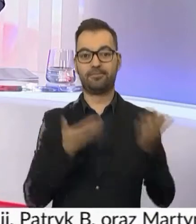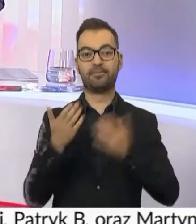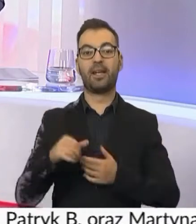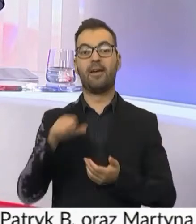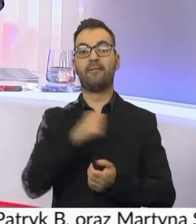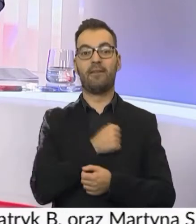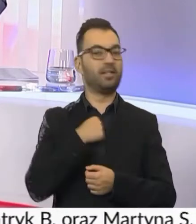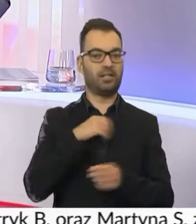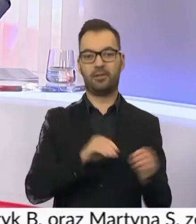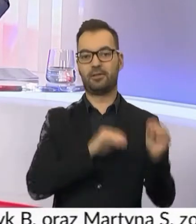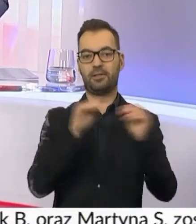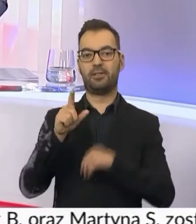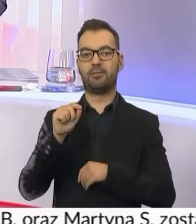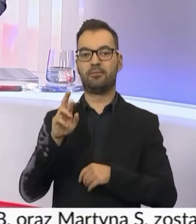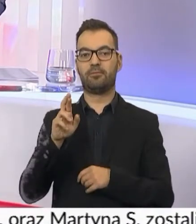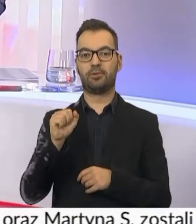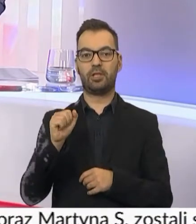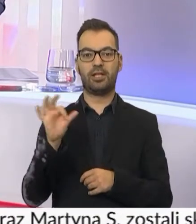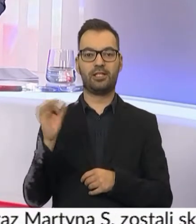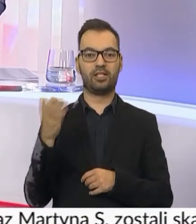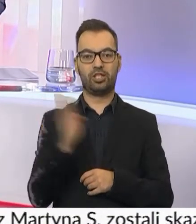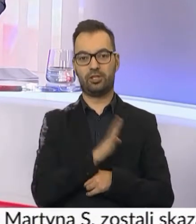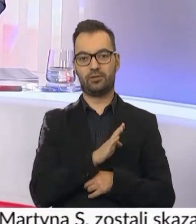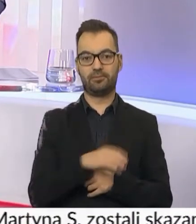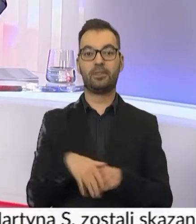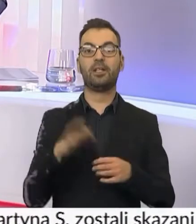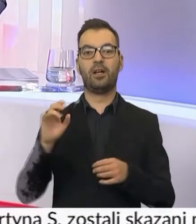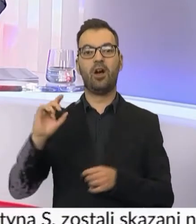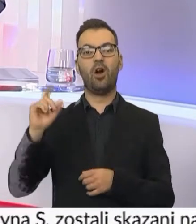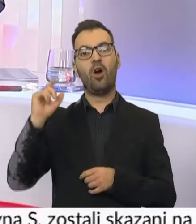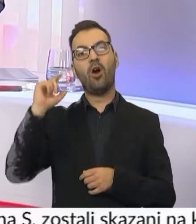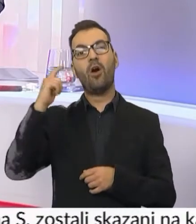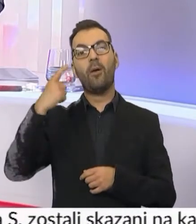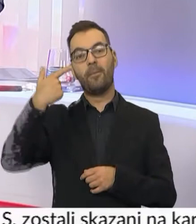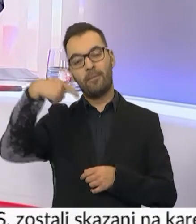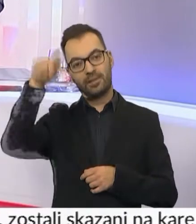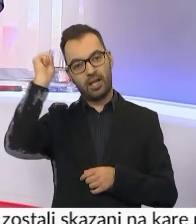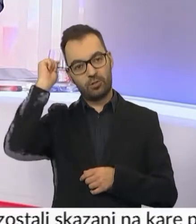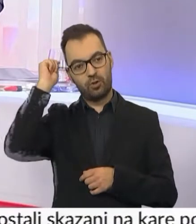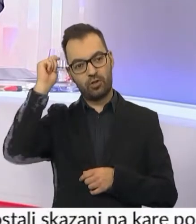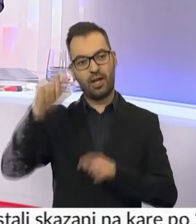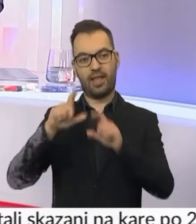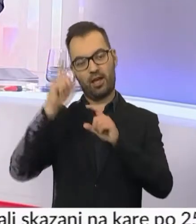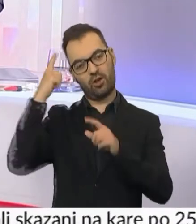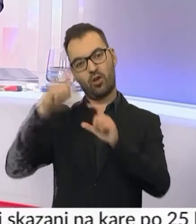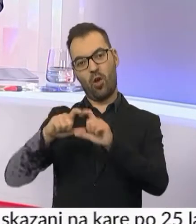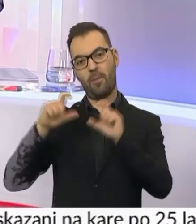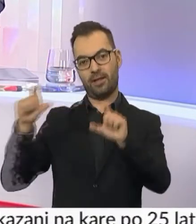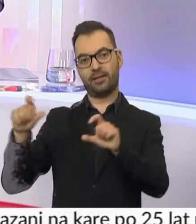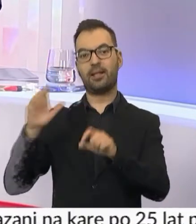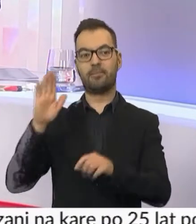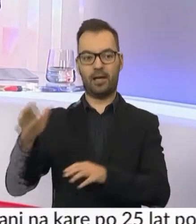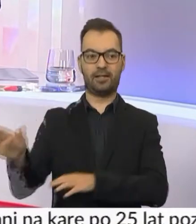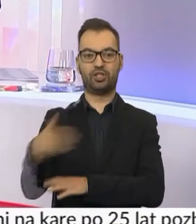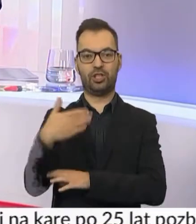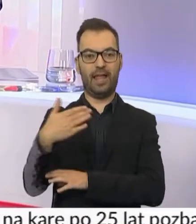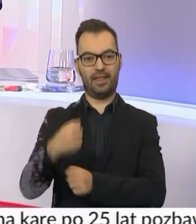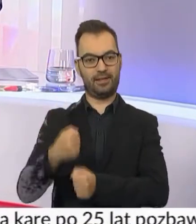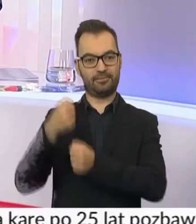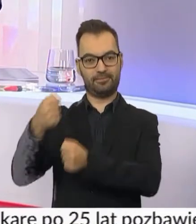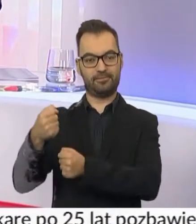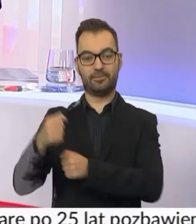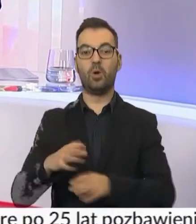Ze stolicy przenosimy się do Przasnysza. Od dziś Komenda Powiatowa Państwowej Straży Pożarnej ma tam swój sztandar.